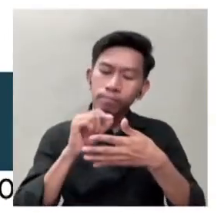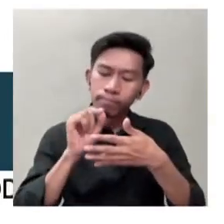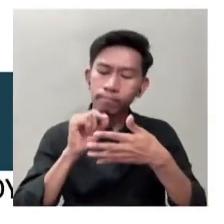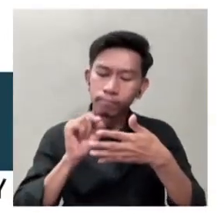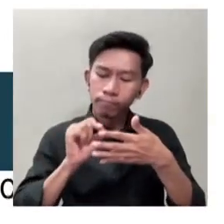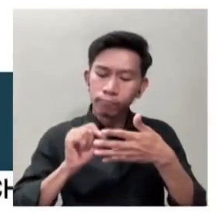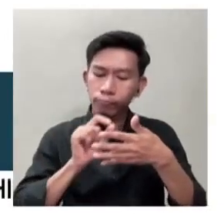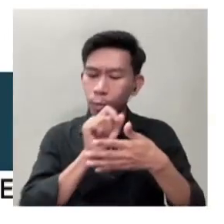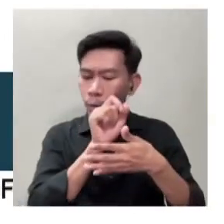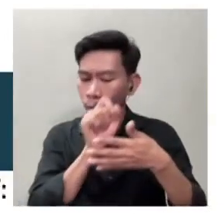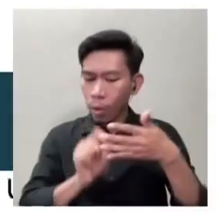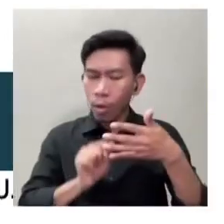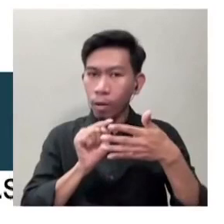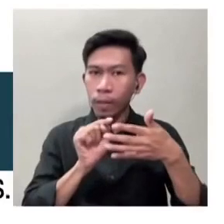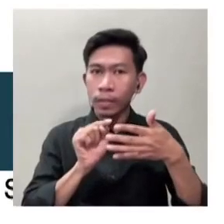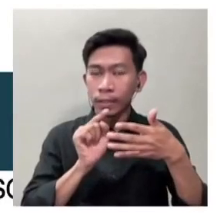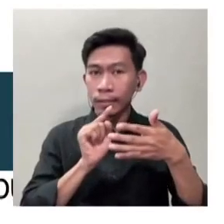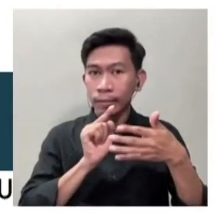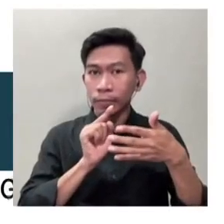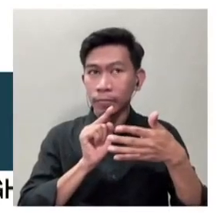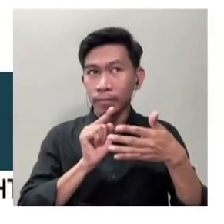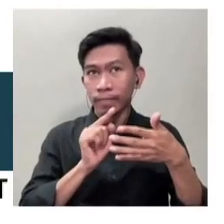level, no, by which